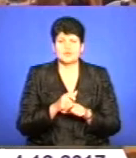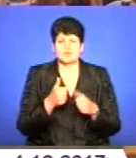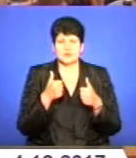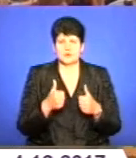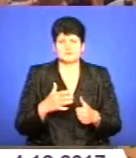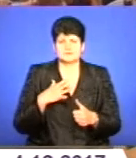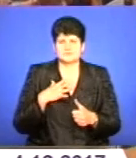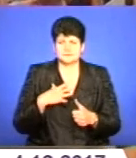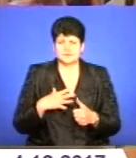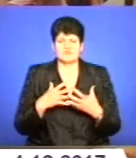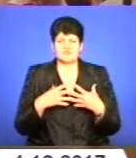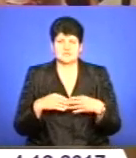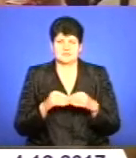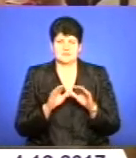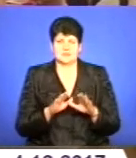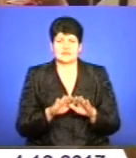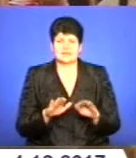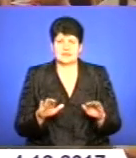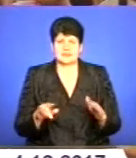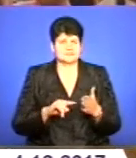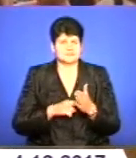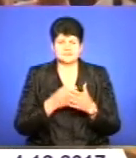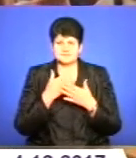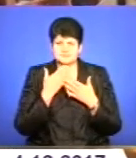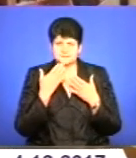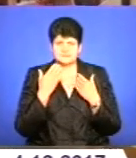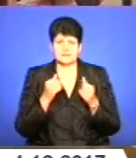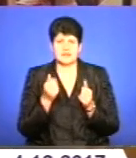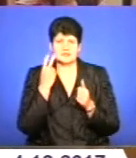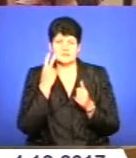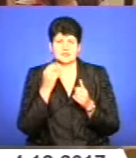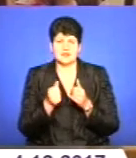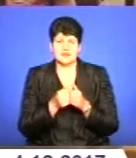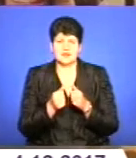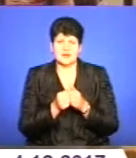терпелив очень такой. Я же говорю, не назойлив, но, тем не менее, он все время рядом.